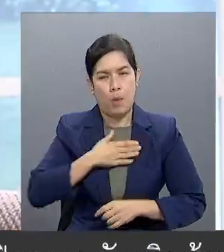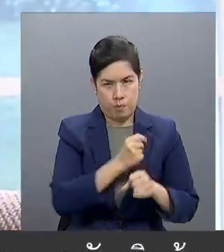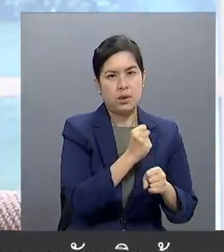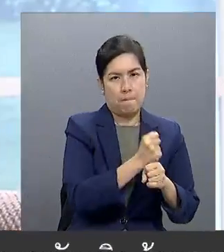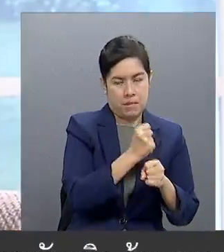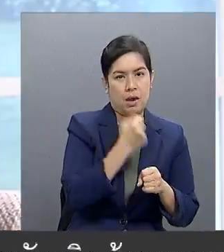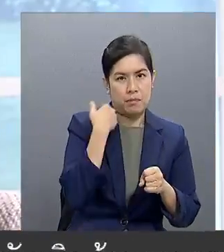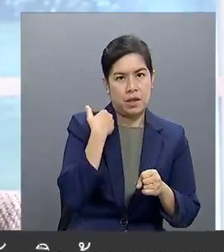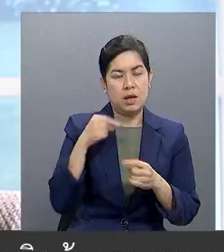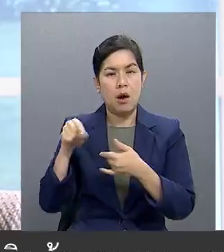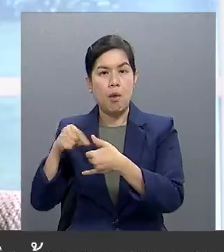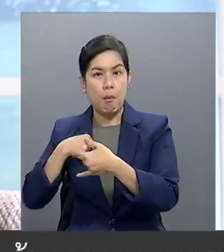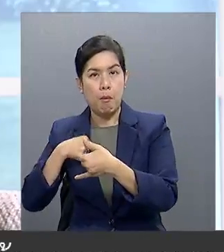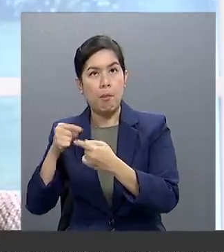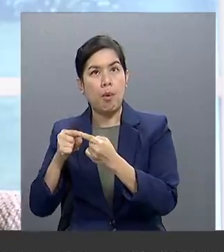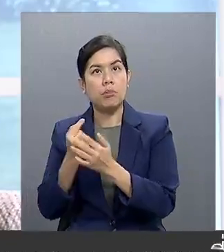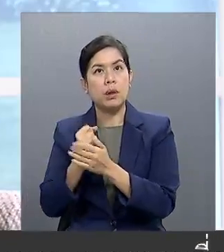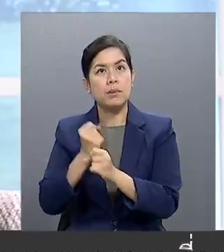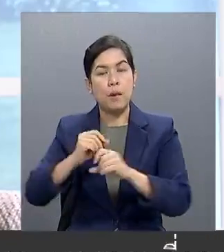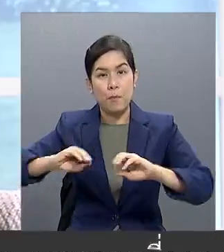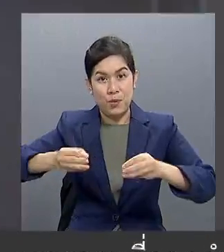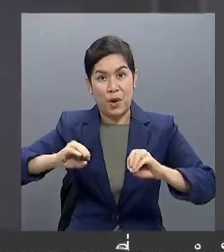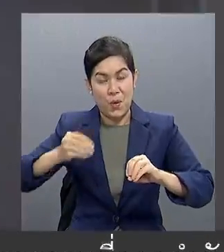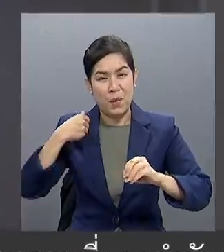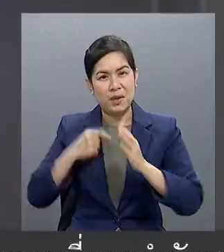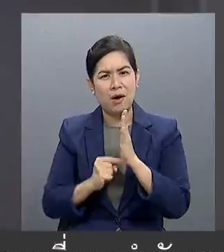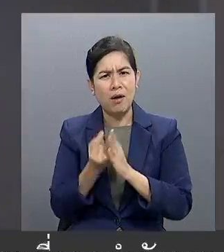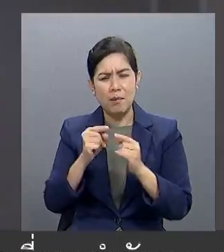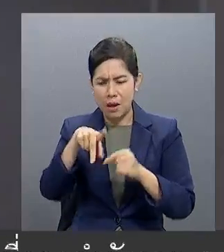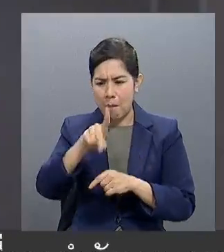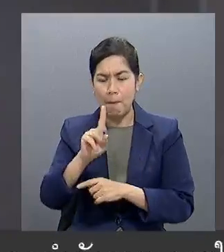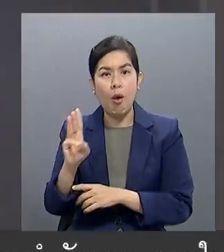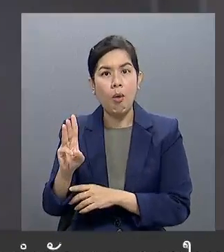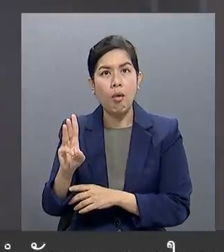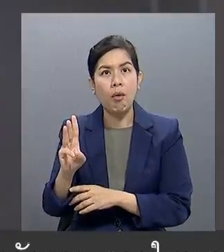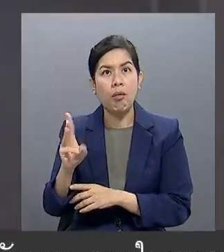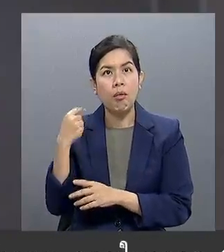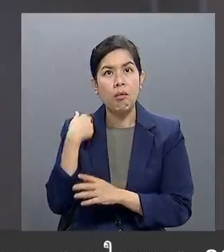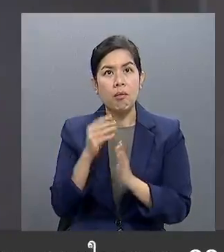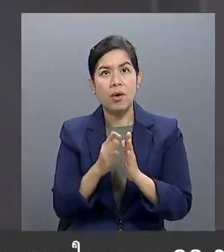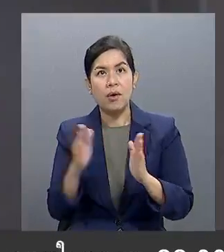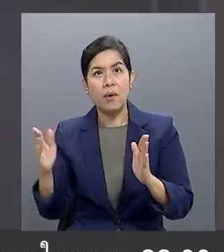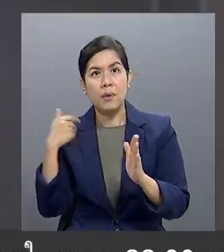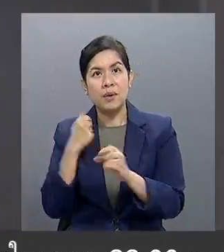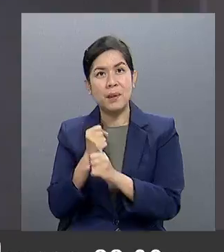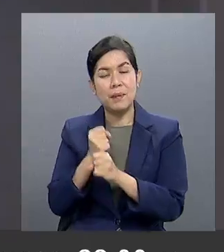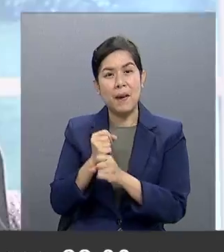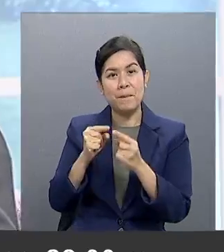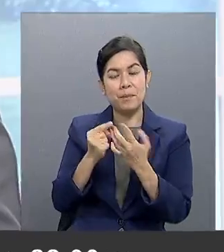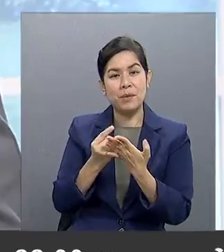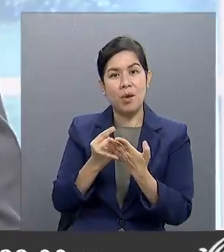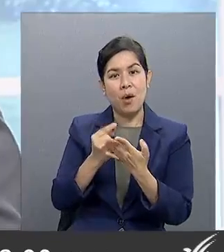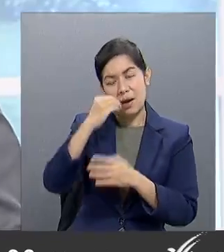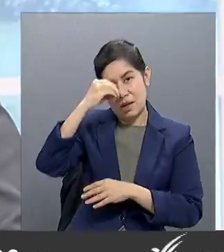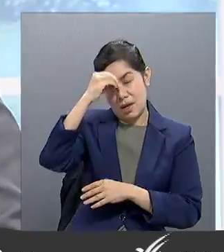ตั้งแต่ป .6 ใช่ช่วงเรียนเนี่ยตั้งแต่ป .6 คุณ จบมหาวิทยาลัยเลย ป .6 คุณก็ทำงานแล้วเหรอ ใช่ป .6 กับผม จัดรายการวิทยุจำ